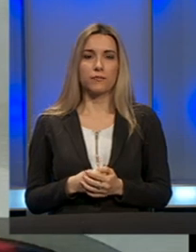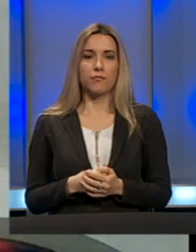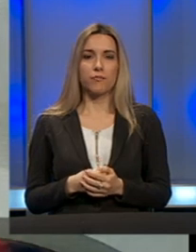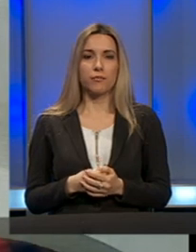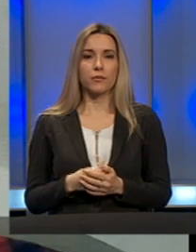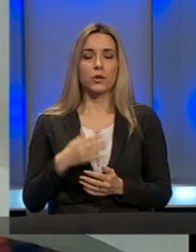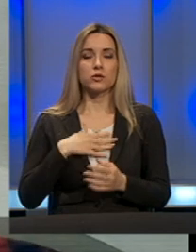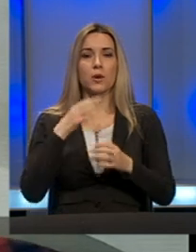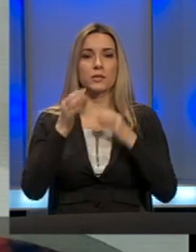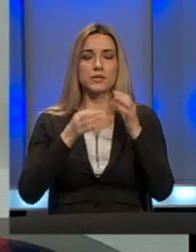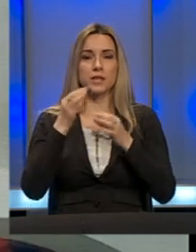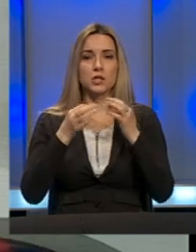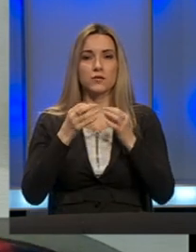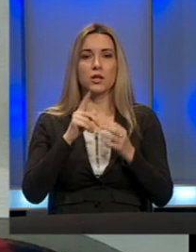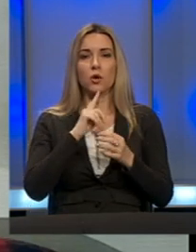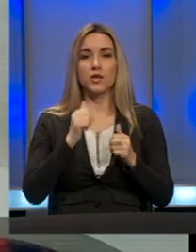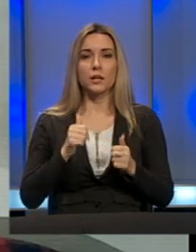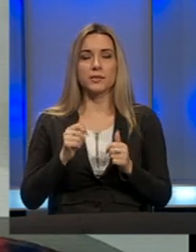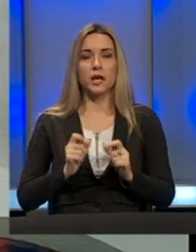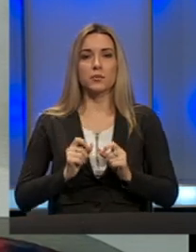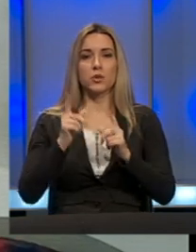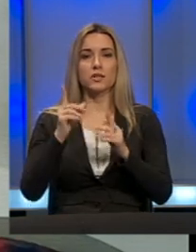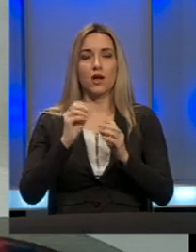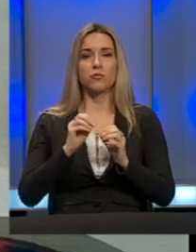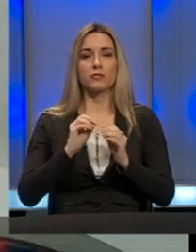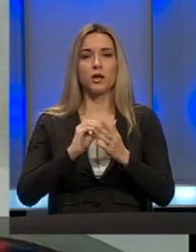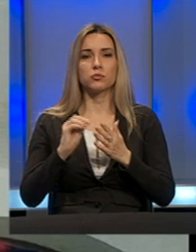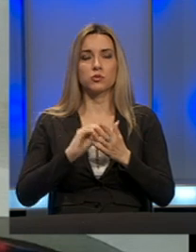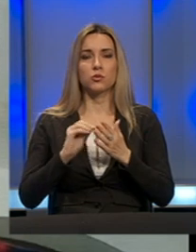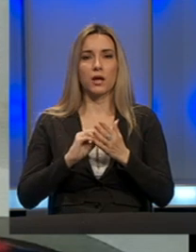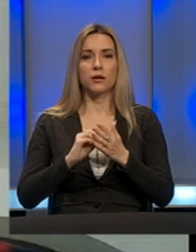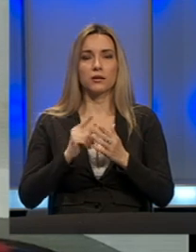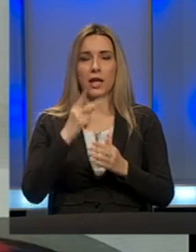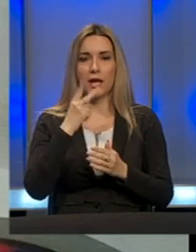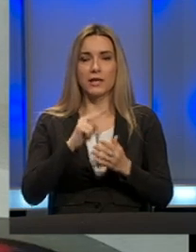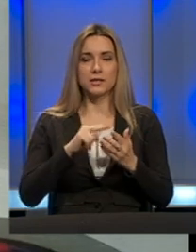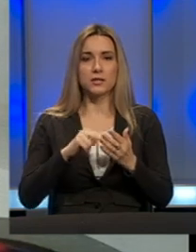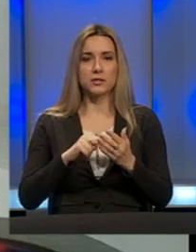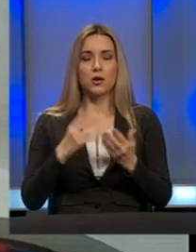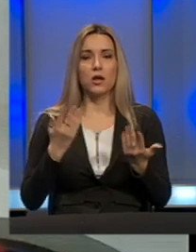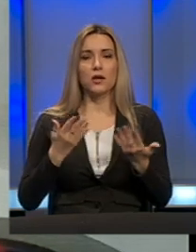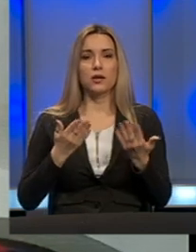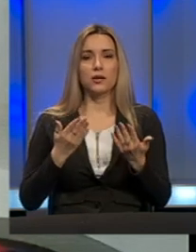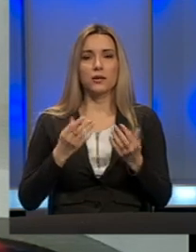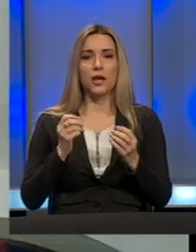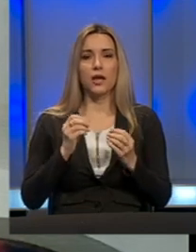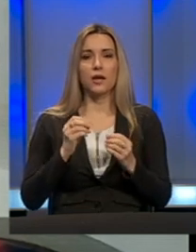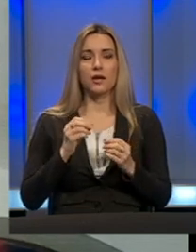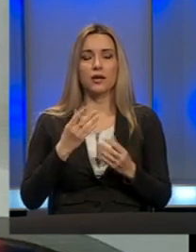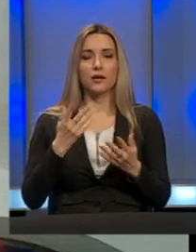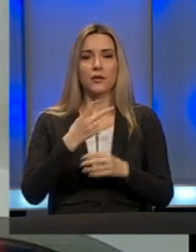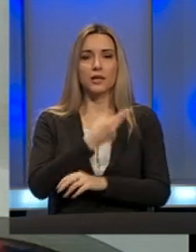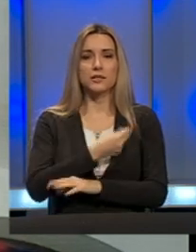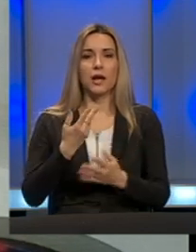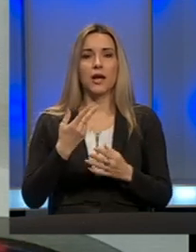sam u svom istraživanju, koje sam sad i poslao na žurnal jedan na recenziju, gdje BCG vakcina, kada bi